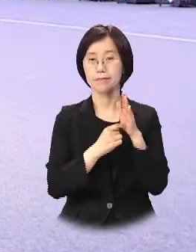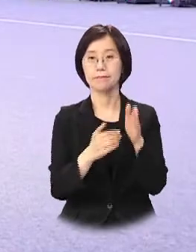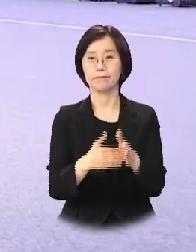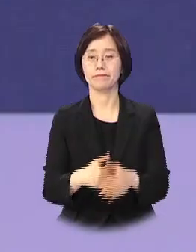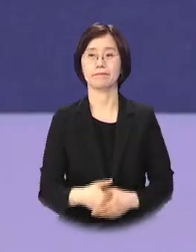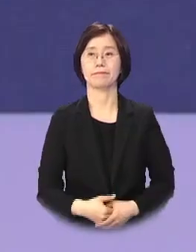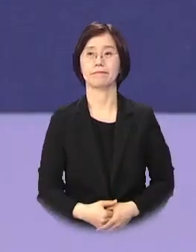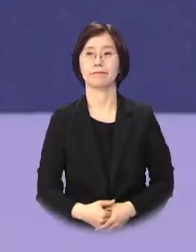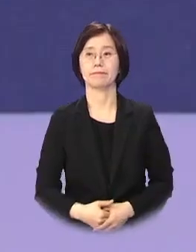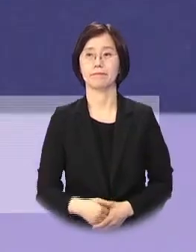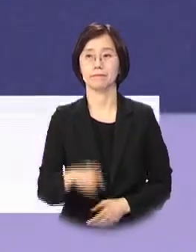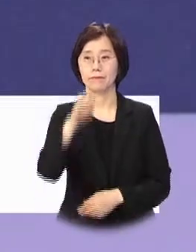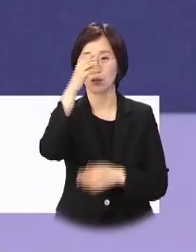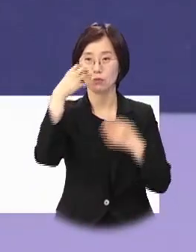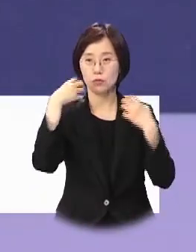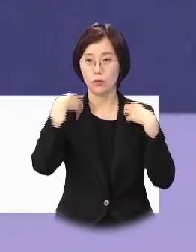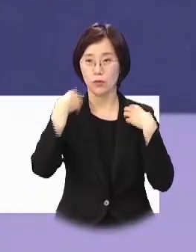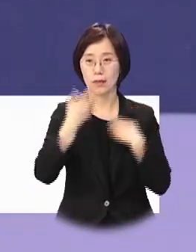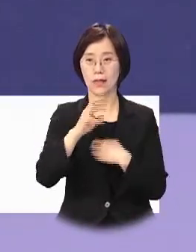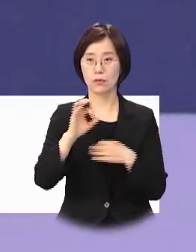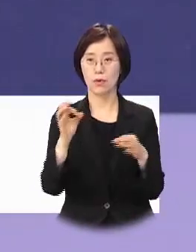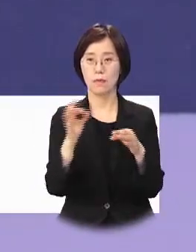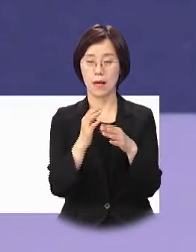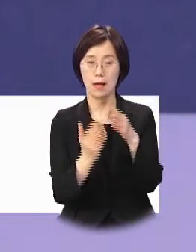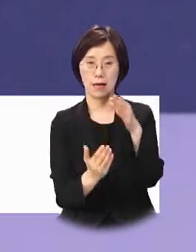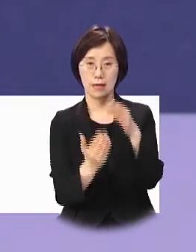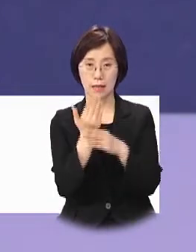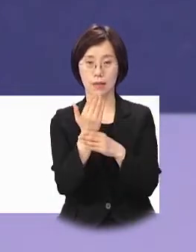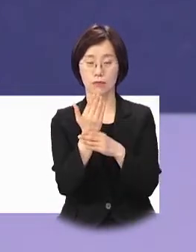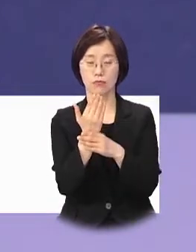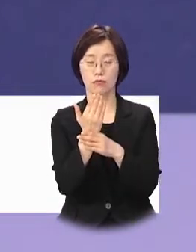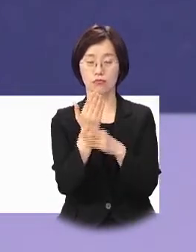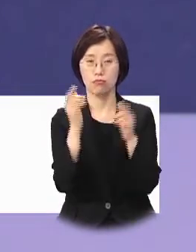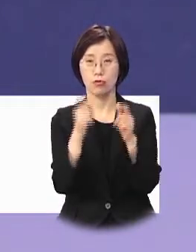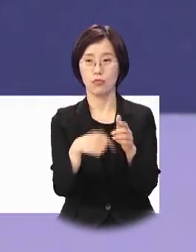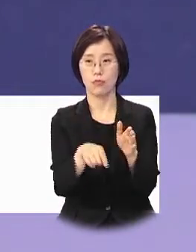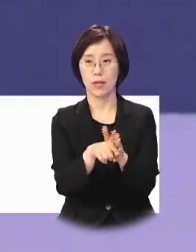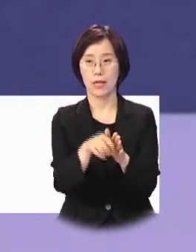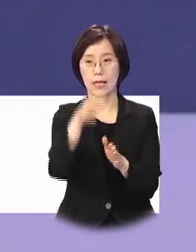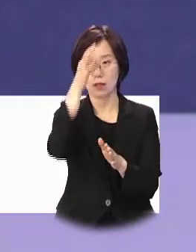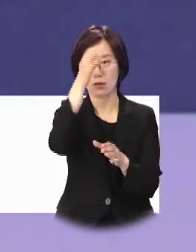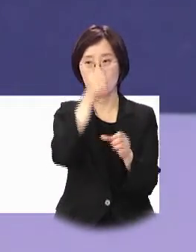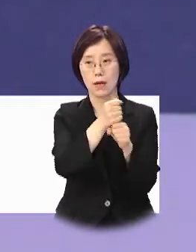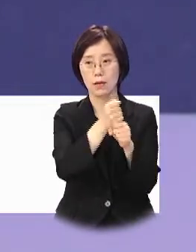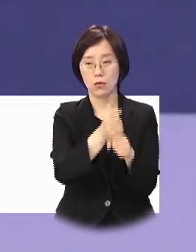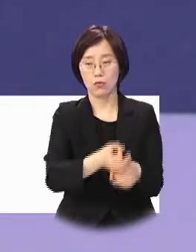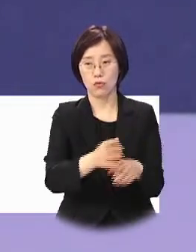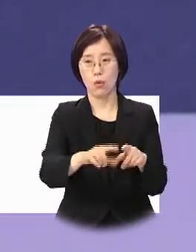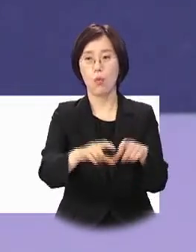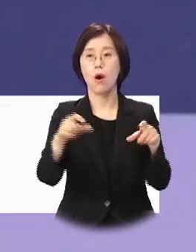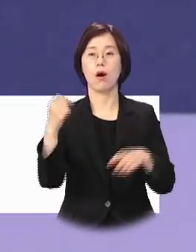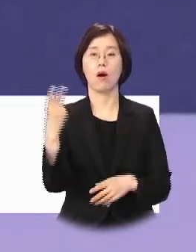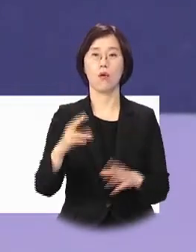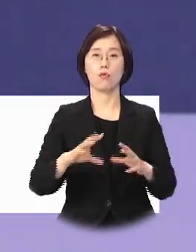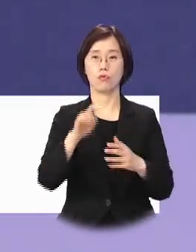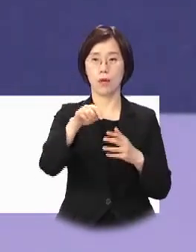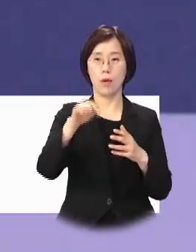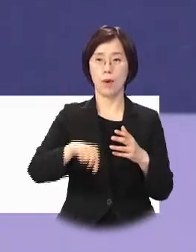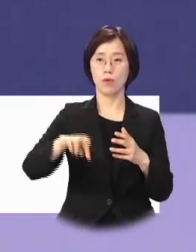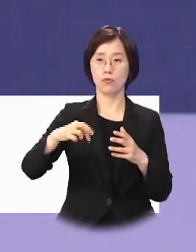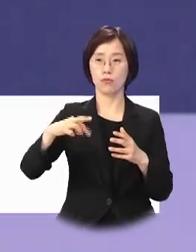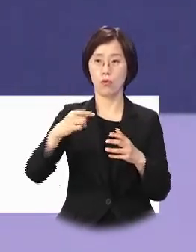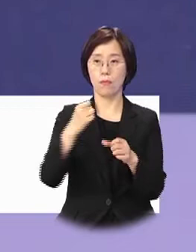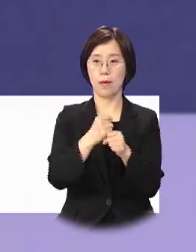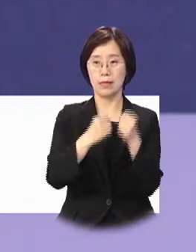말했습니다. 정부는 탄소 발생을 줄이기 위한 기술 개발 투자를 확대하고